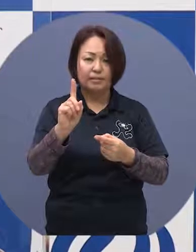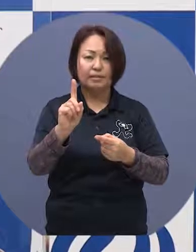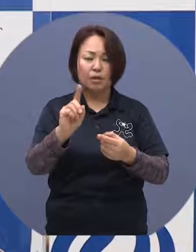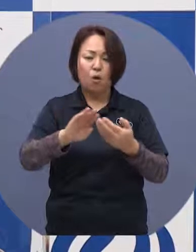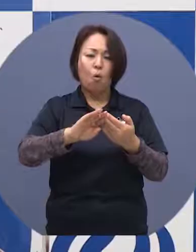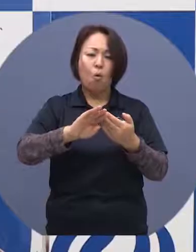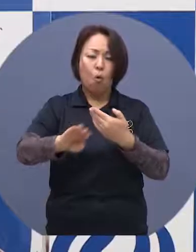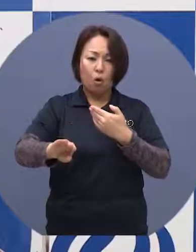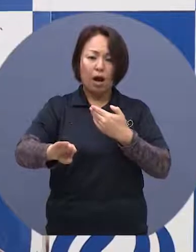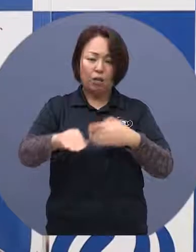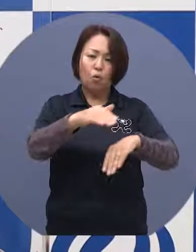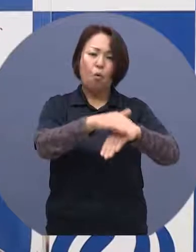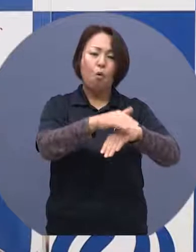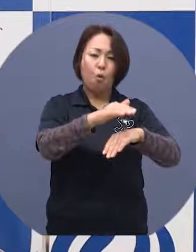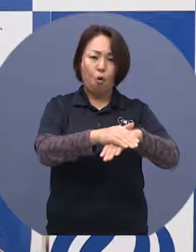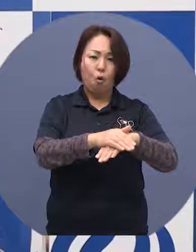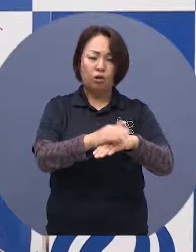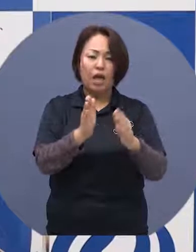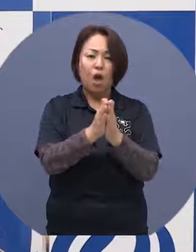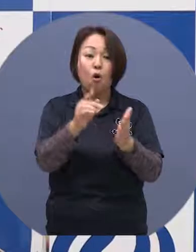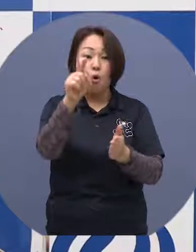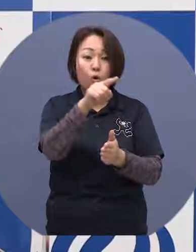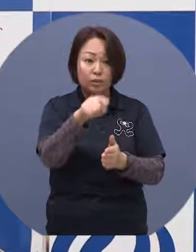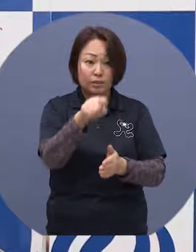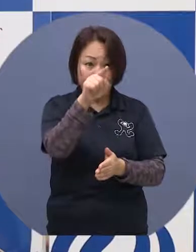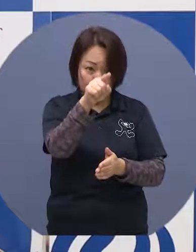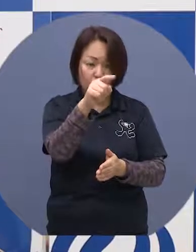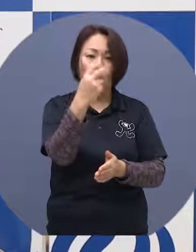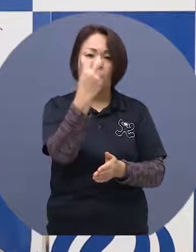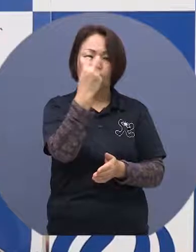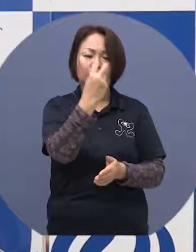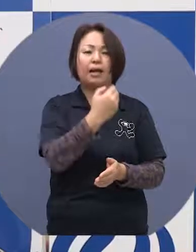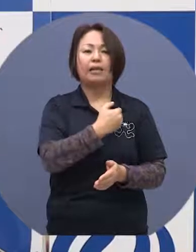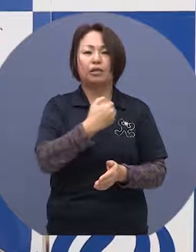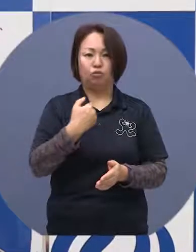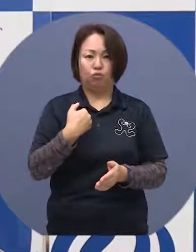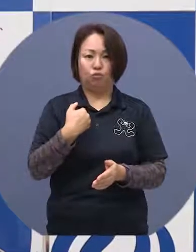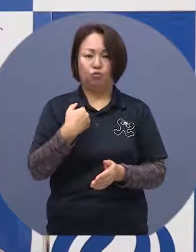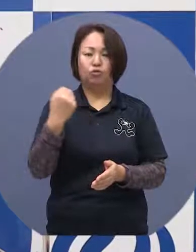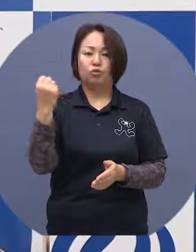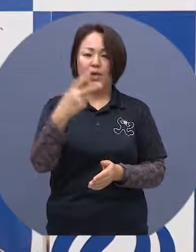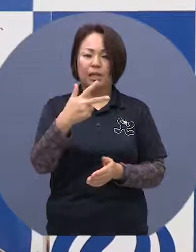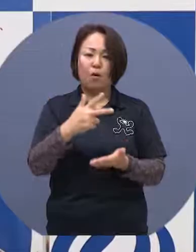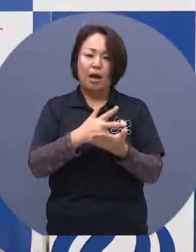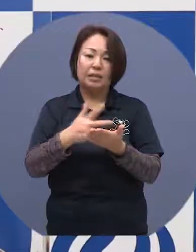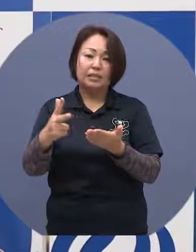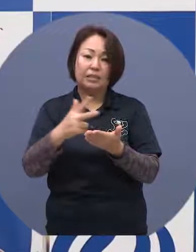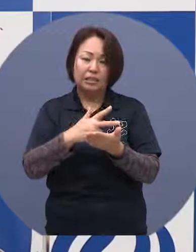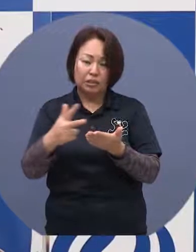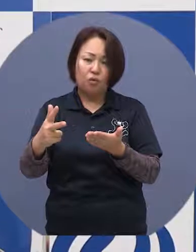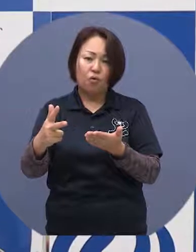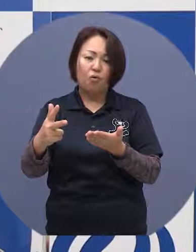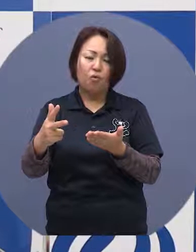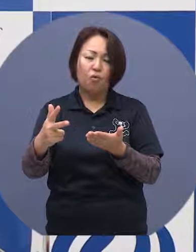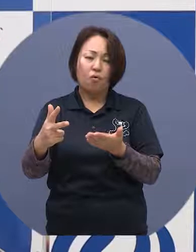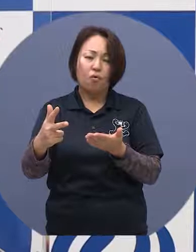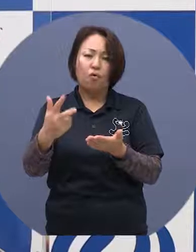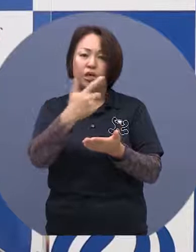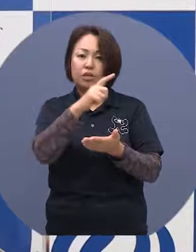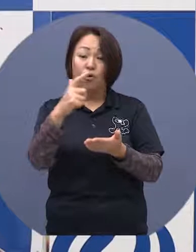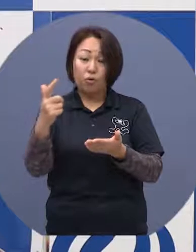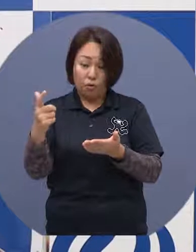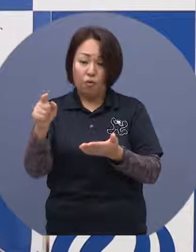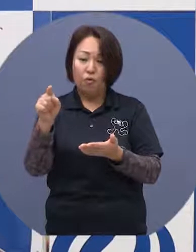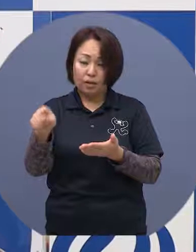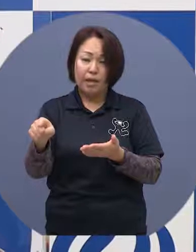手段により本人の確認ができる場合またソル伊藤の審査過程や添付庶流資料